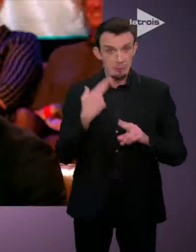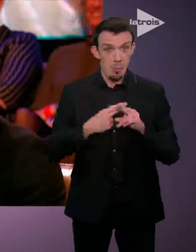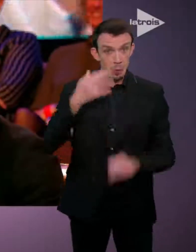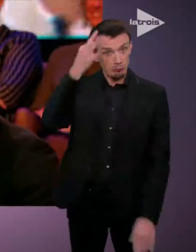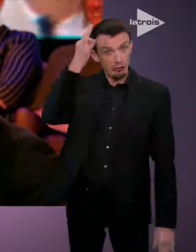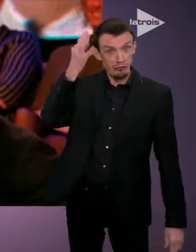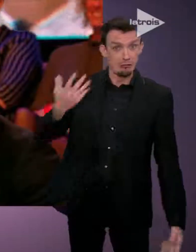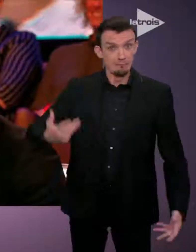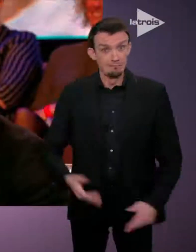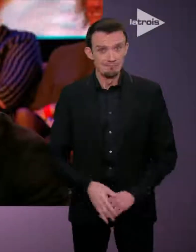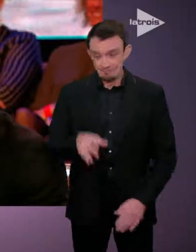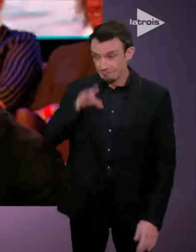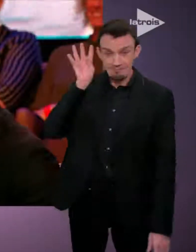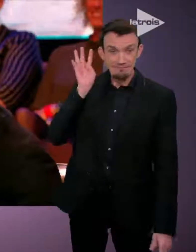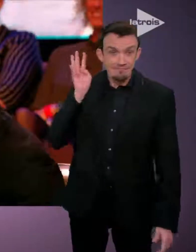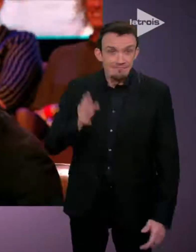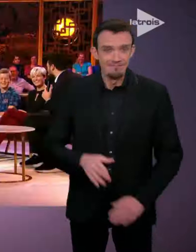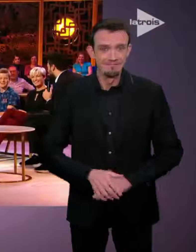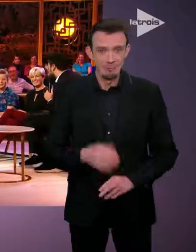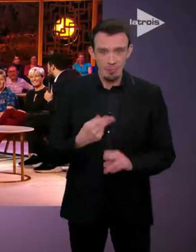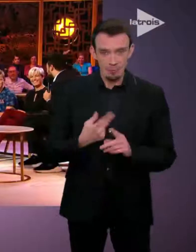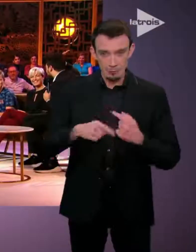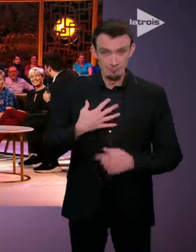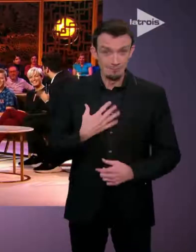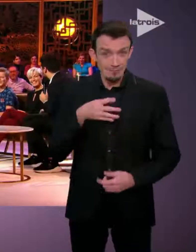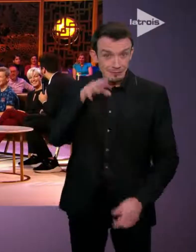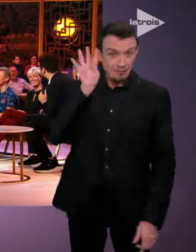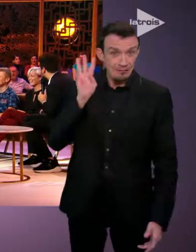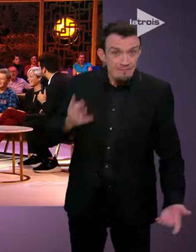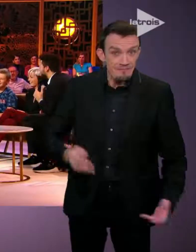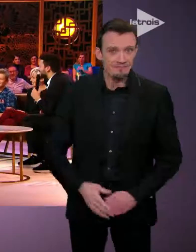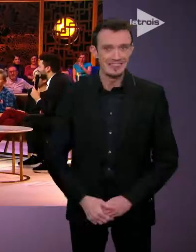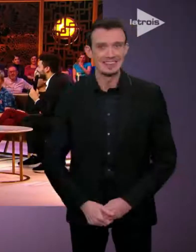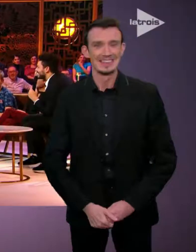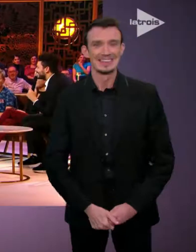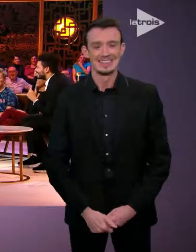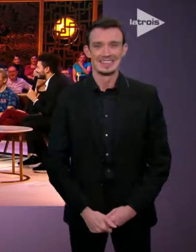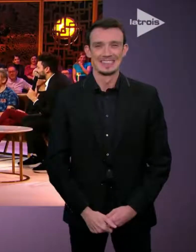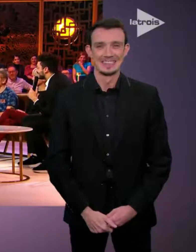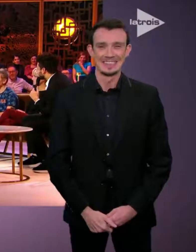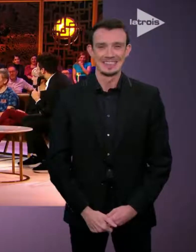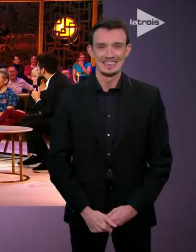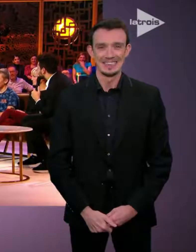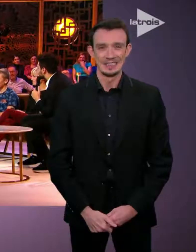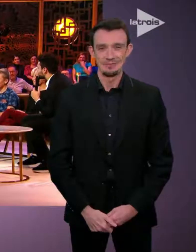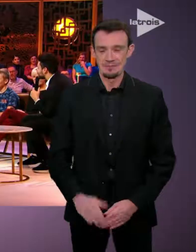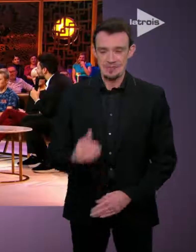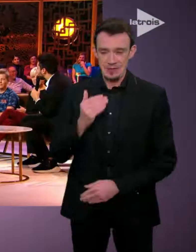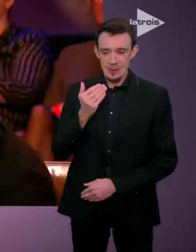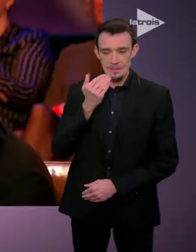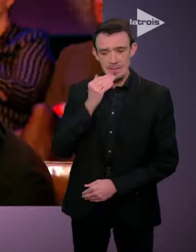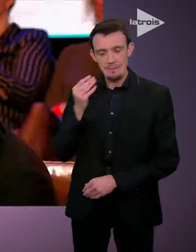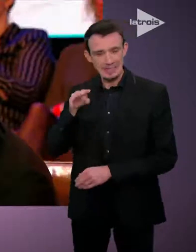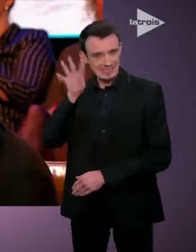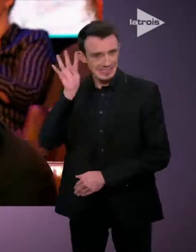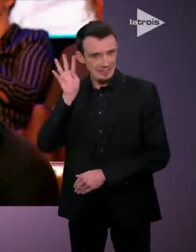sourd, c'est Cheveux. Franchement. Je m'appelle Cheveux. Donc moi, c'est Cheveux. C'est Cheveux. D'accord. Merci en tout cas, Kev Adams, parrain bravo, Sacha, bravo. De